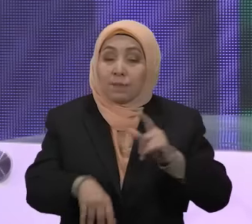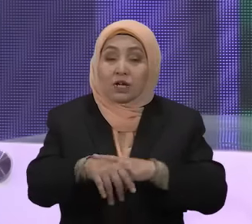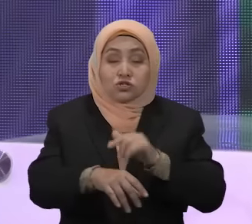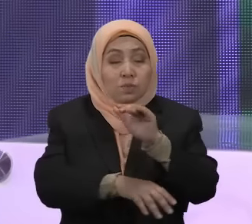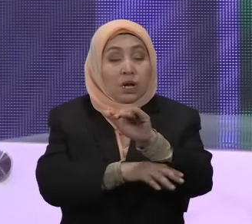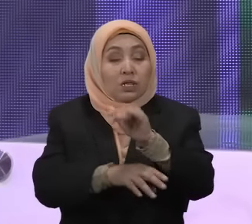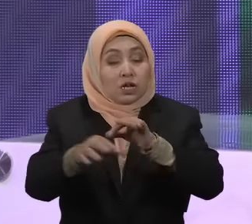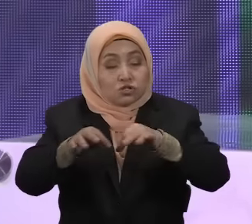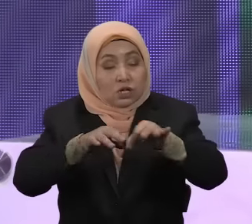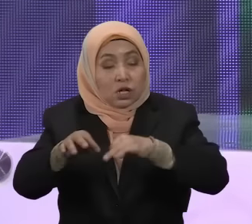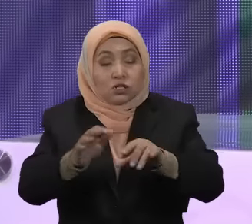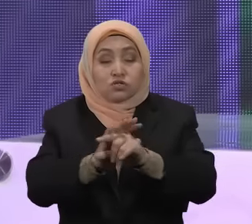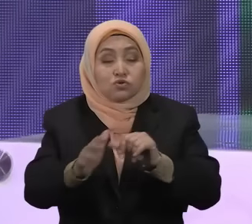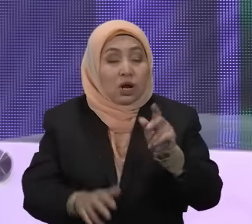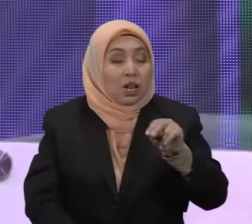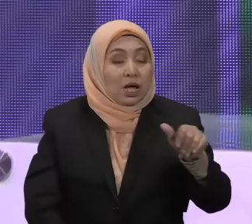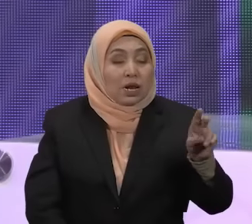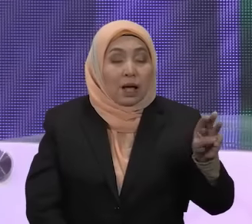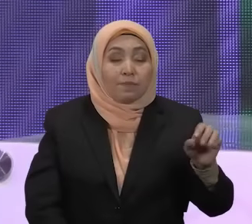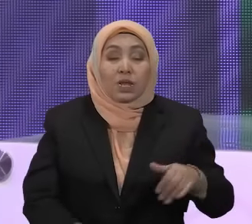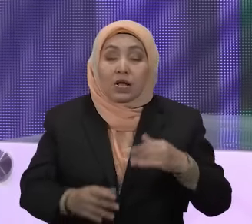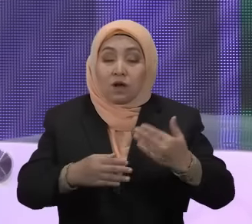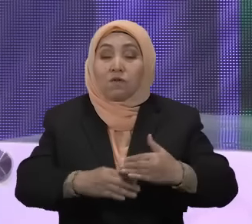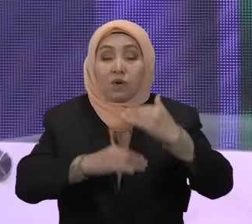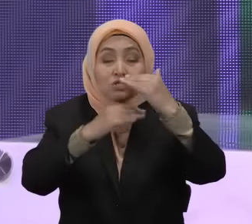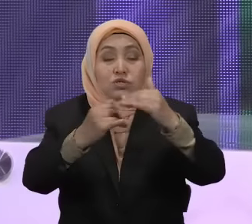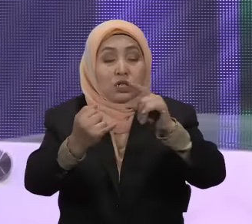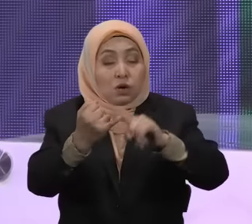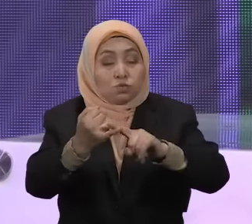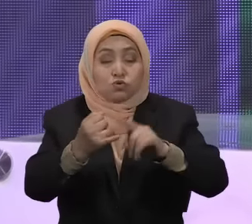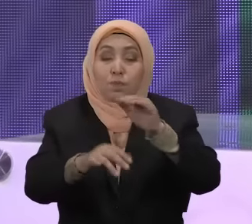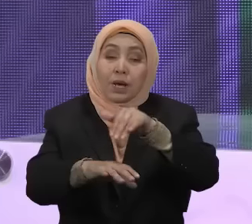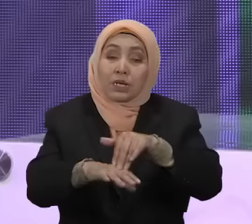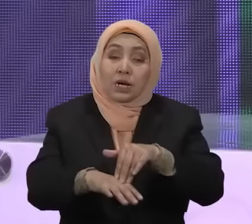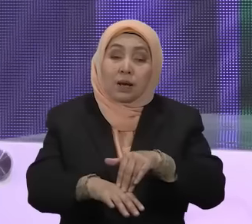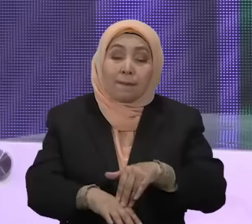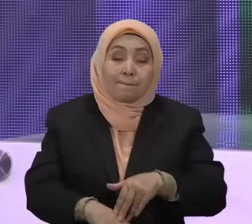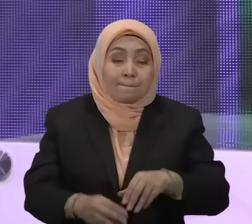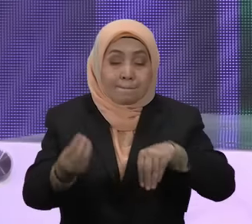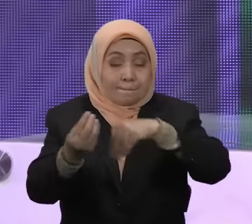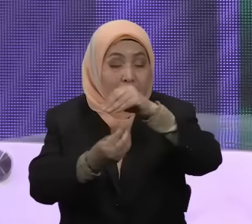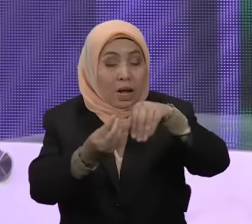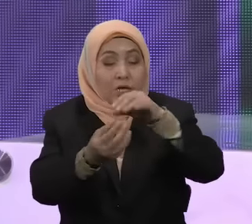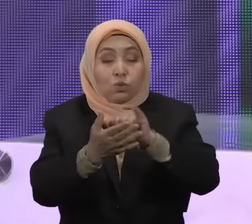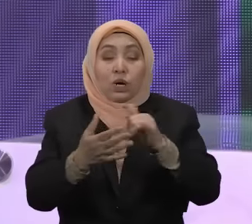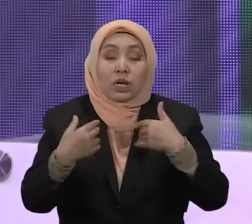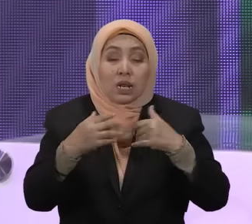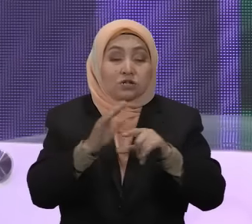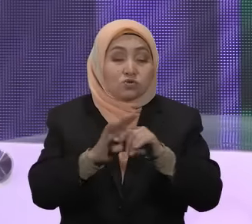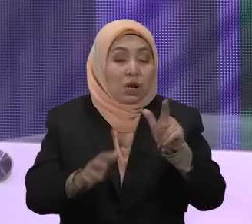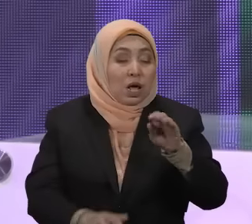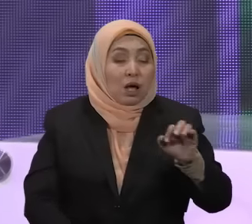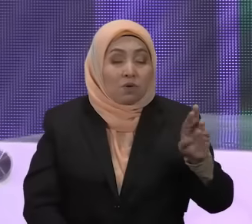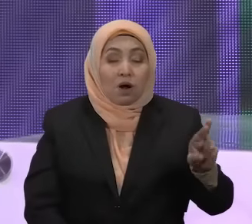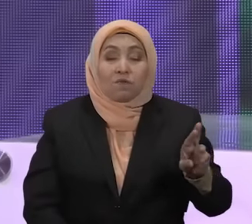itu dijelaskan oleh surah Al-An'am, dan fasa seterusnya di hujung pada Makkah itu adalah surah